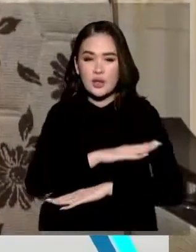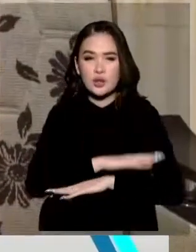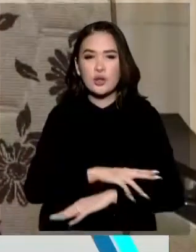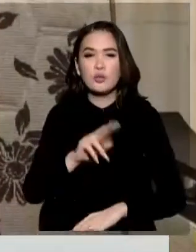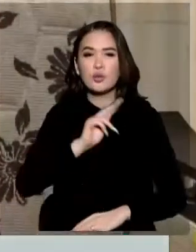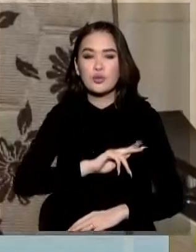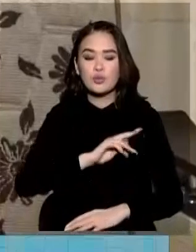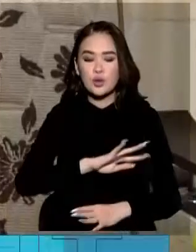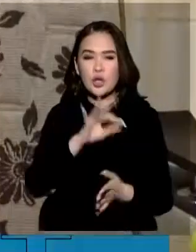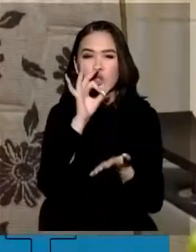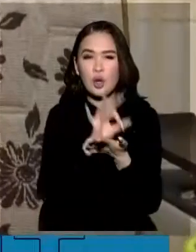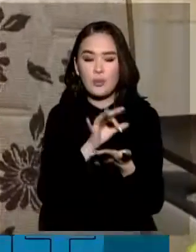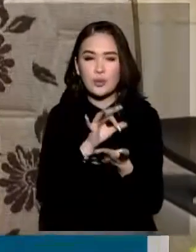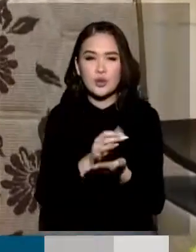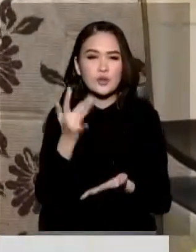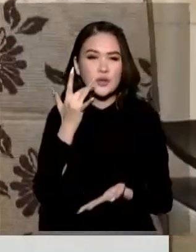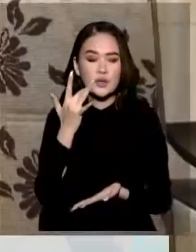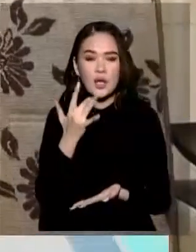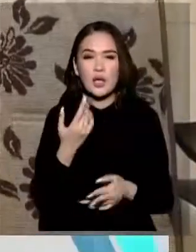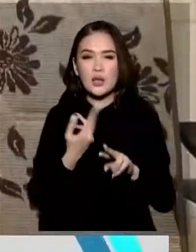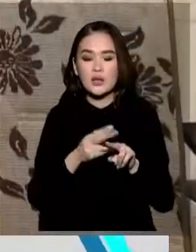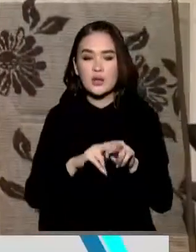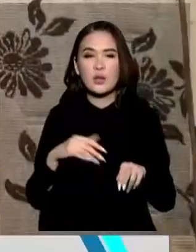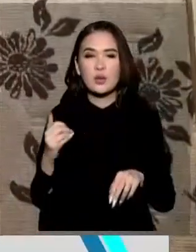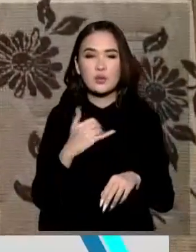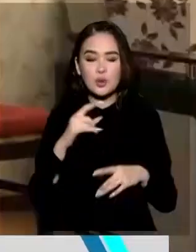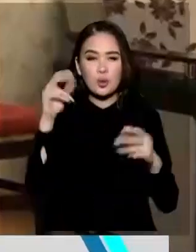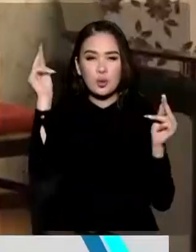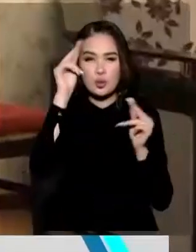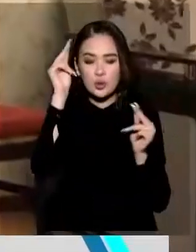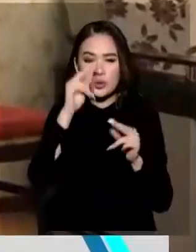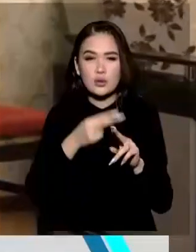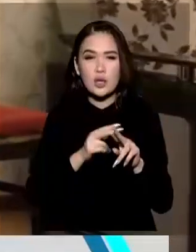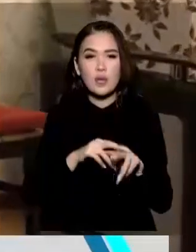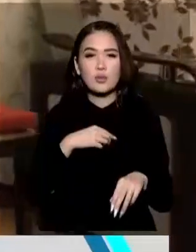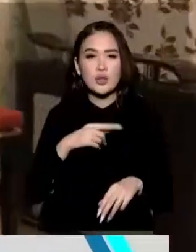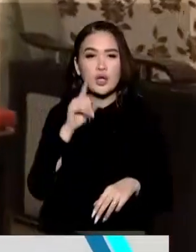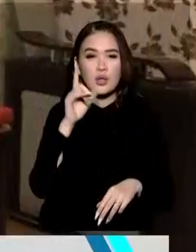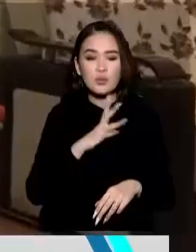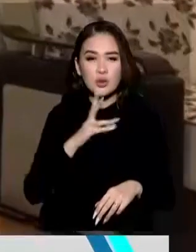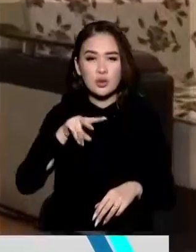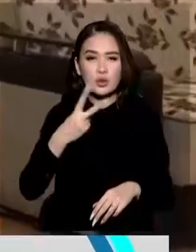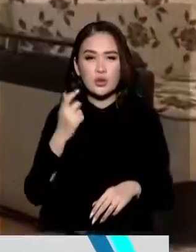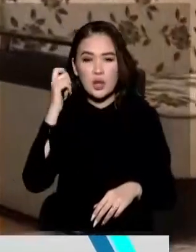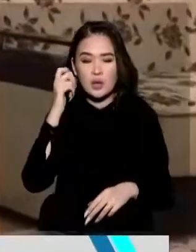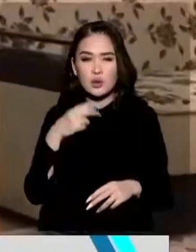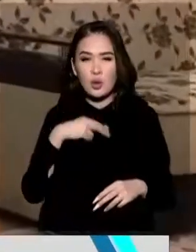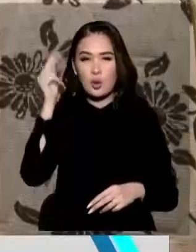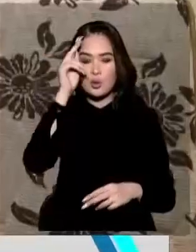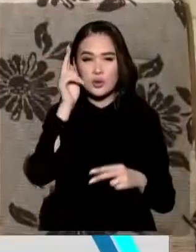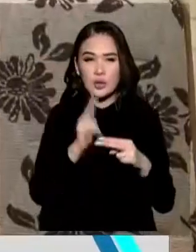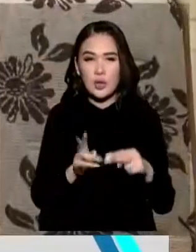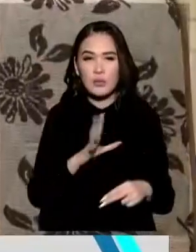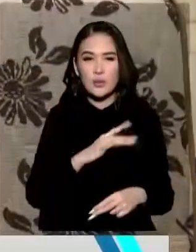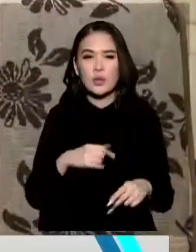жұмысқа өте жауапкершілікпен қарайтын болды. Біз содан соны үйрендік. Бірақ жас болдық бізде, 22 жасымызда бітірдік қой, оқыды.